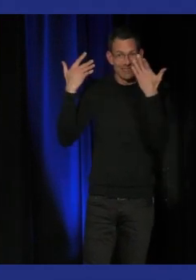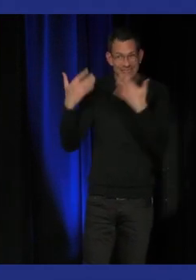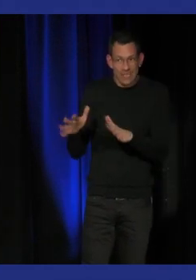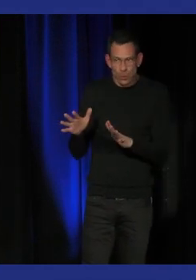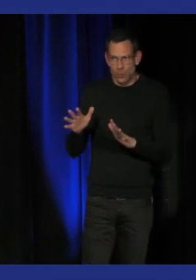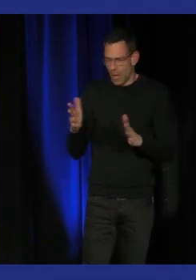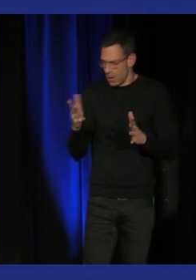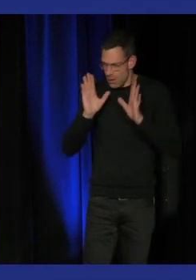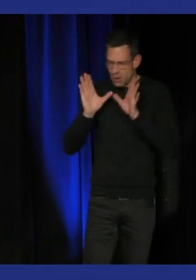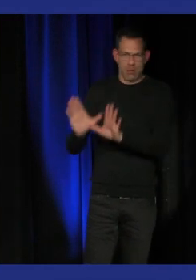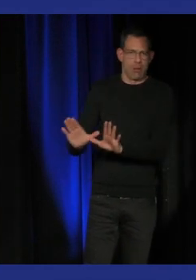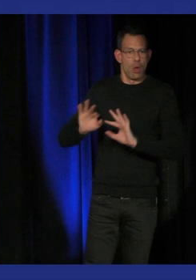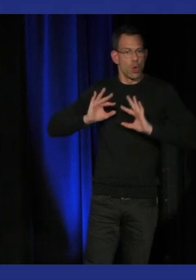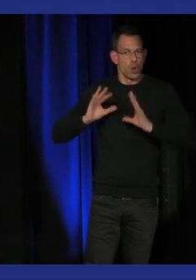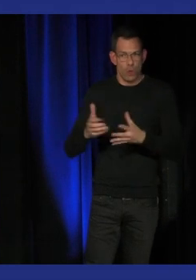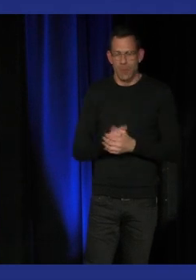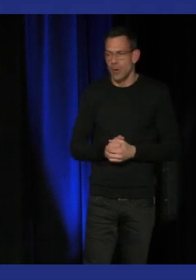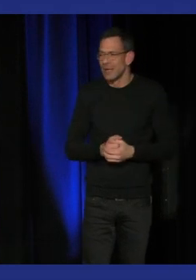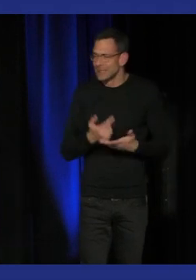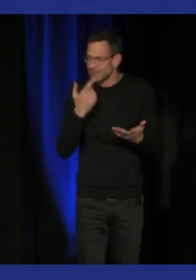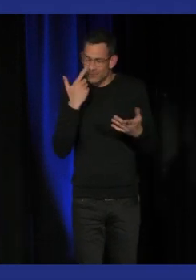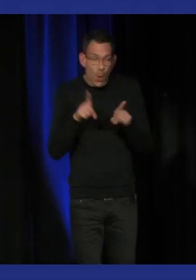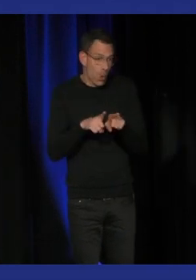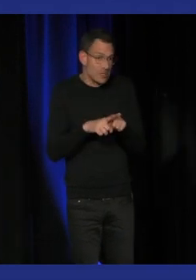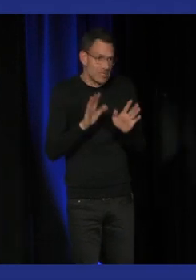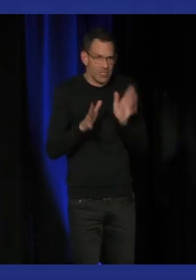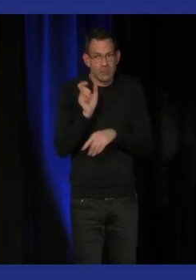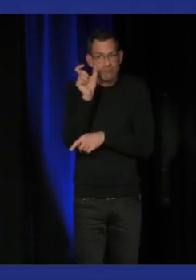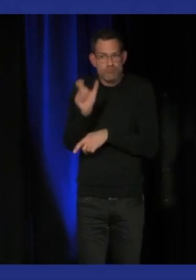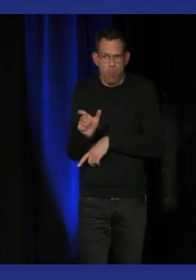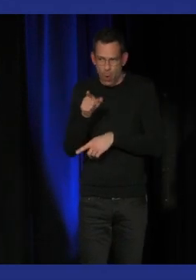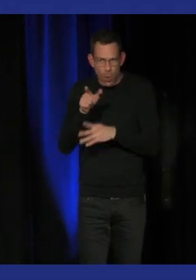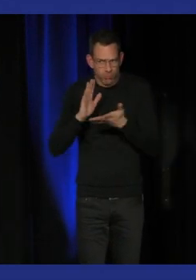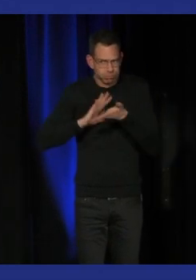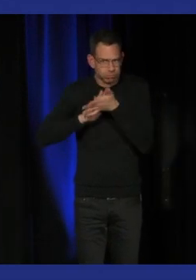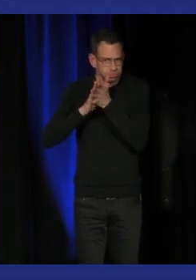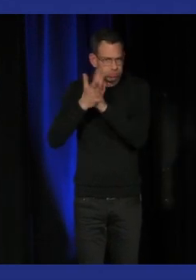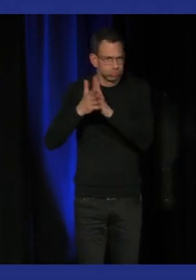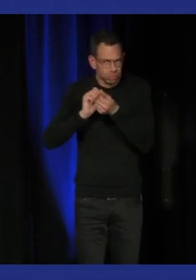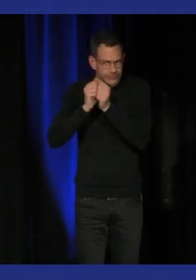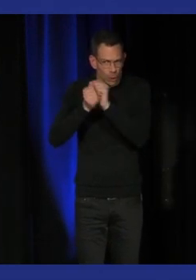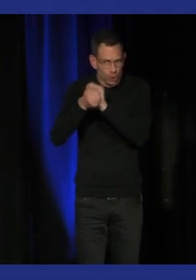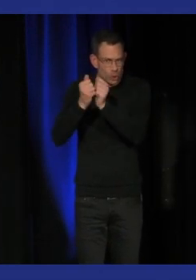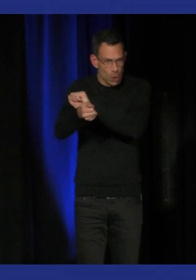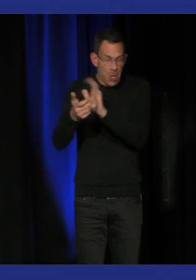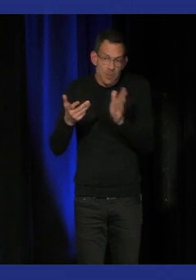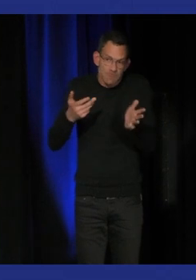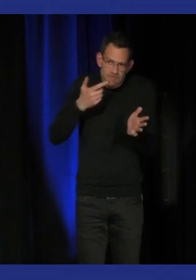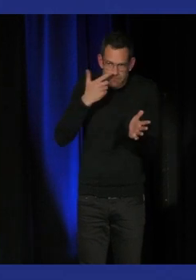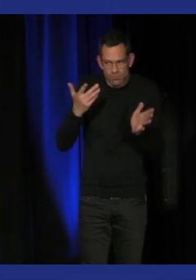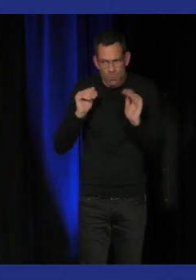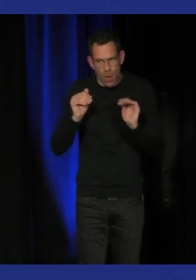précise, finalement, on a l'impression que les changements aussi dans la terminologie, tout au long de l'histoire, hein, ont été quand même vers une moins